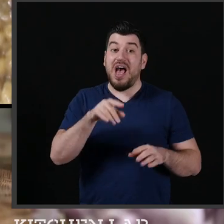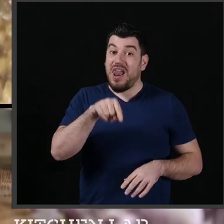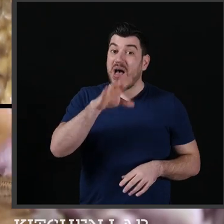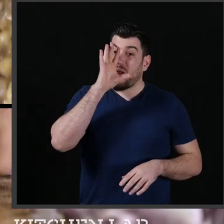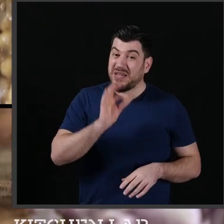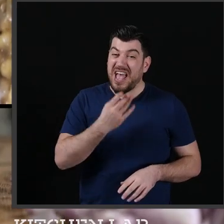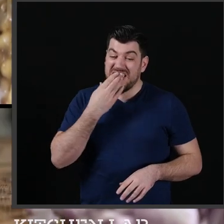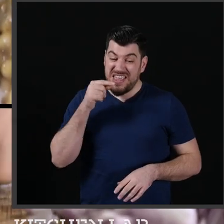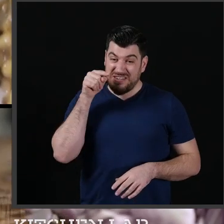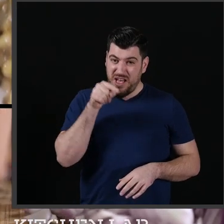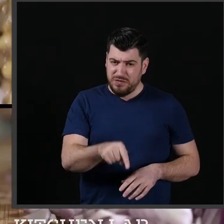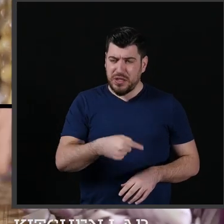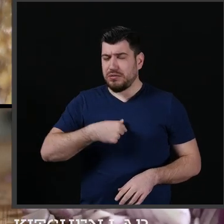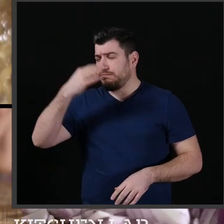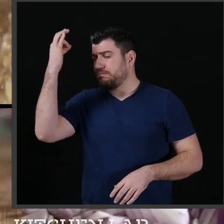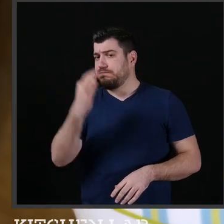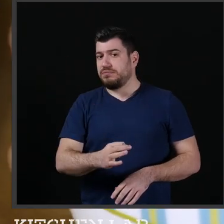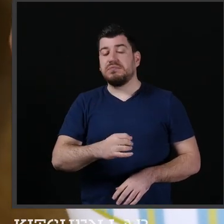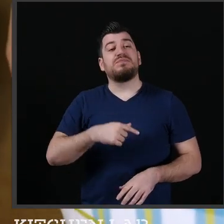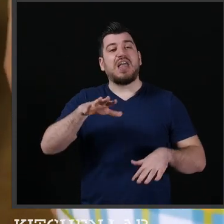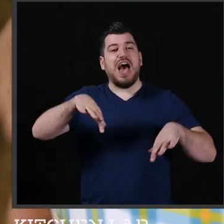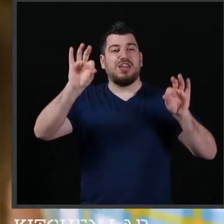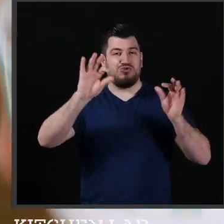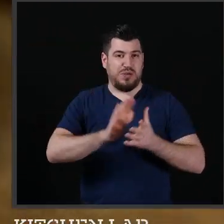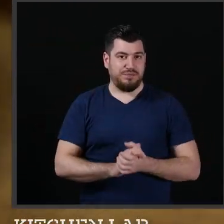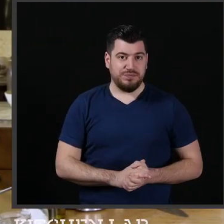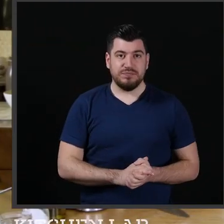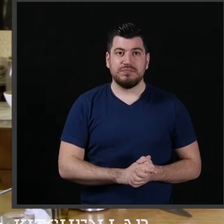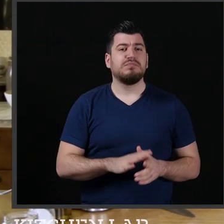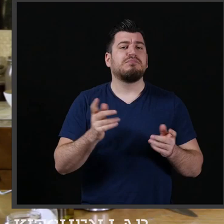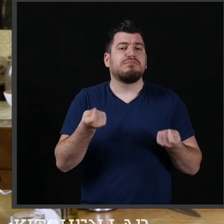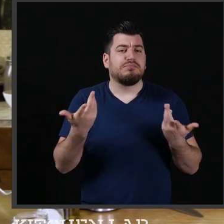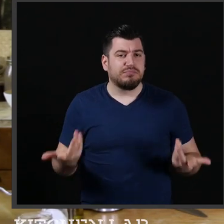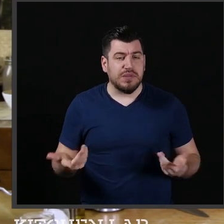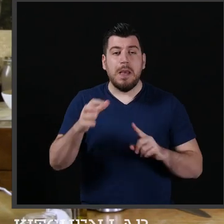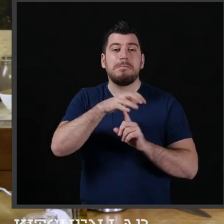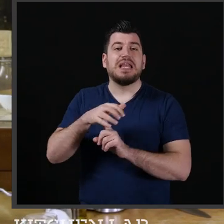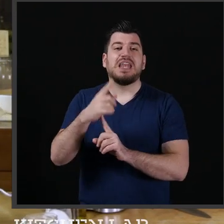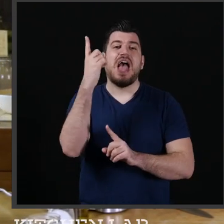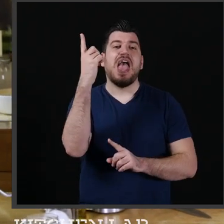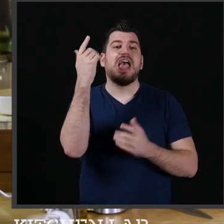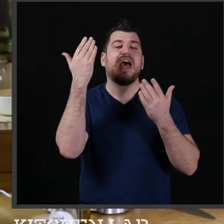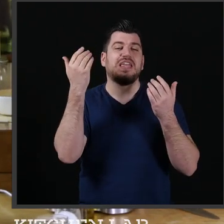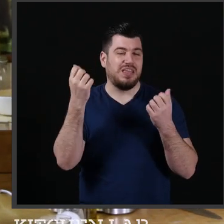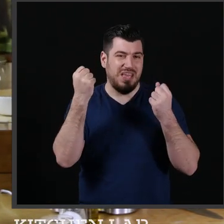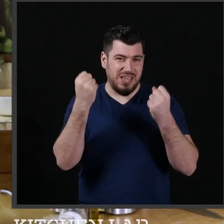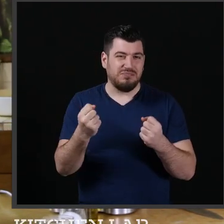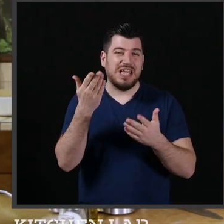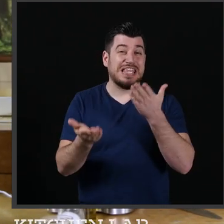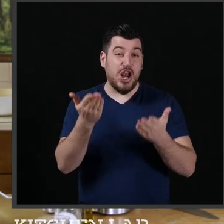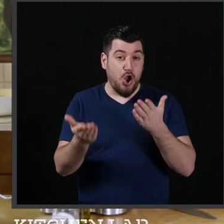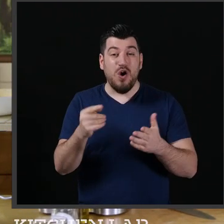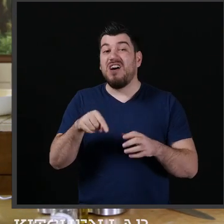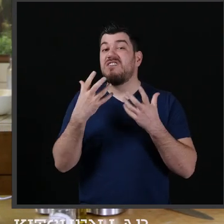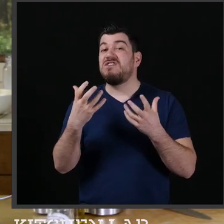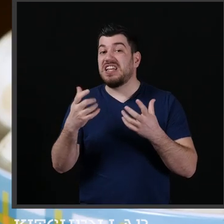γεύση που πρέπει να έχει ένα ριζότο. Πάμε λοιπόν να ξεκινήσουμε. Παίρνουμε 1 κιλό μανιτάρια φρέσκα, δεν τα πλένουμε, δεν τα βάζουμε κάτω από την πρίση,